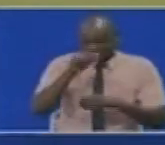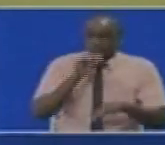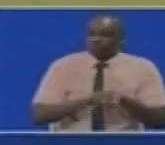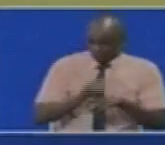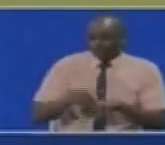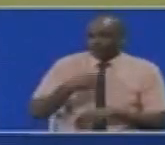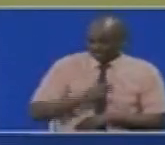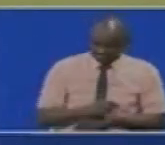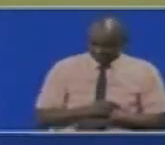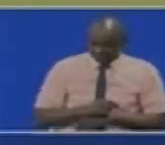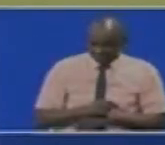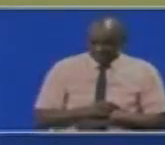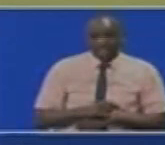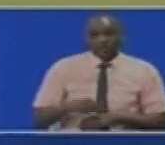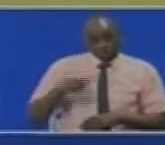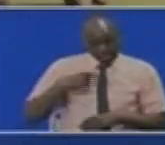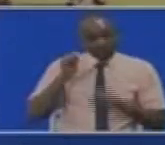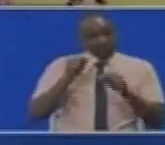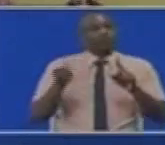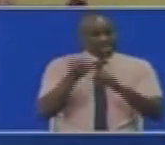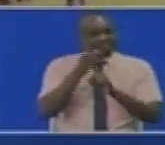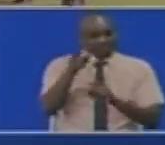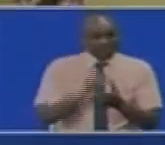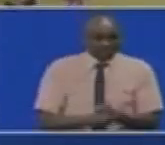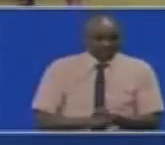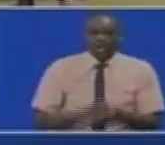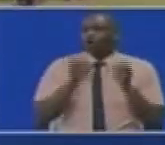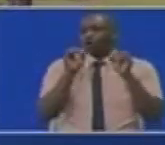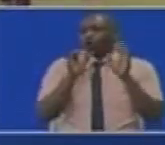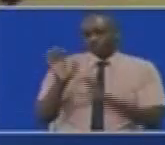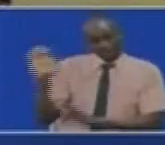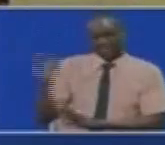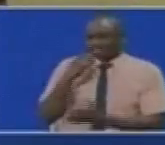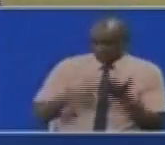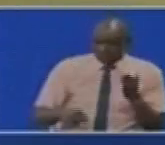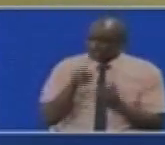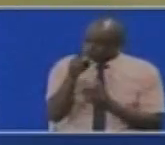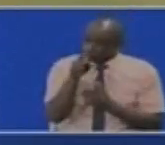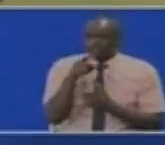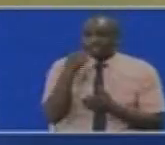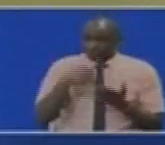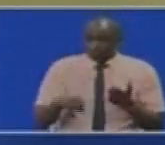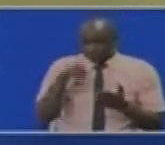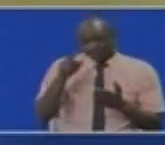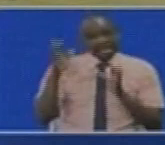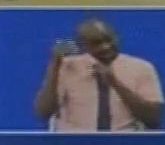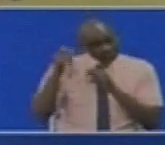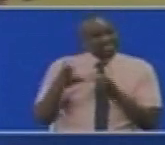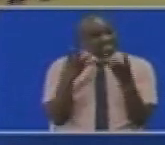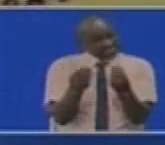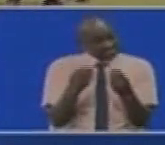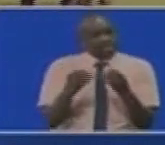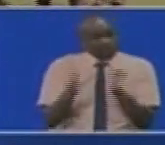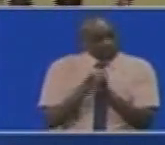us. And we'll get there. Kocha mkuu Jos Openda ameonya Sliders huku akidai kwamba wasitarajie mechi rahisi